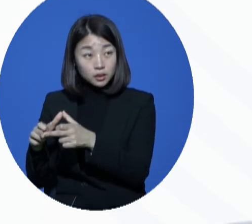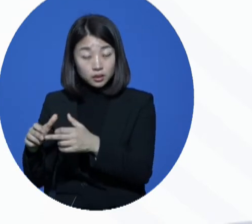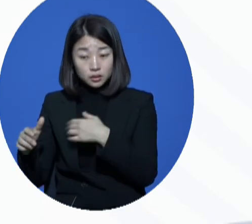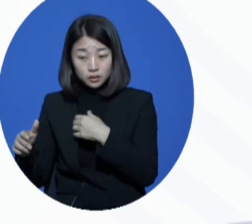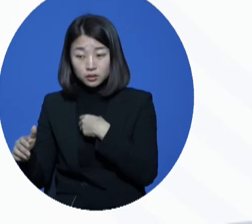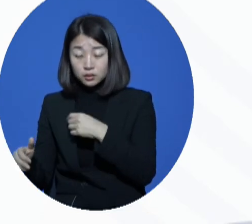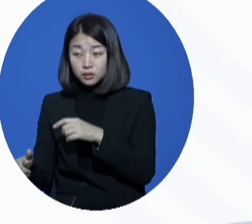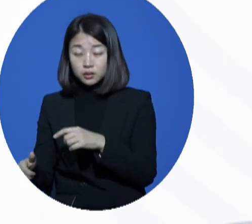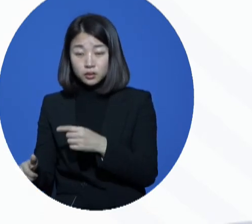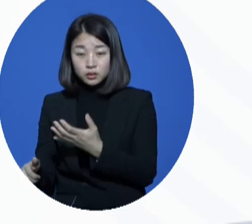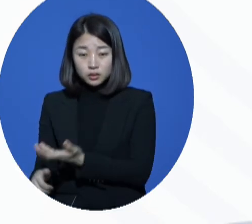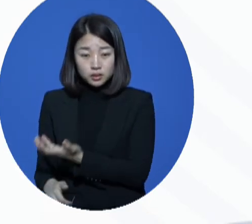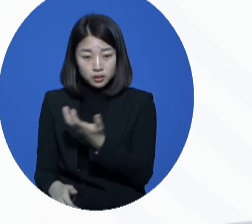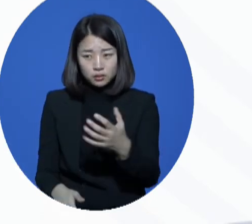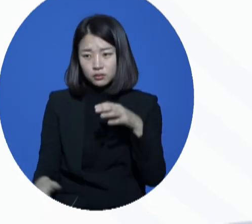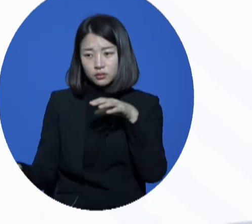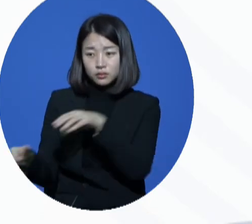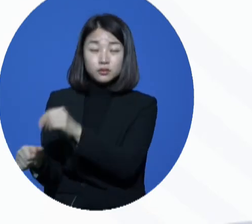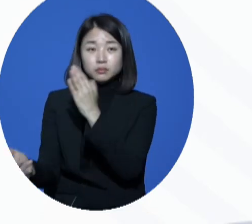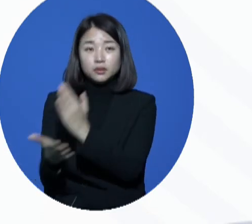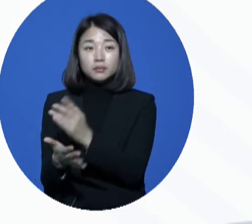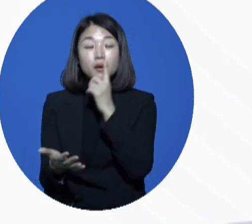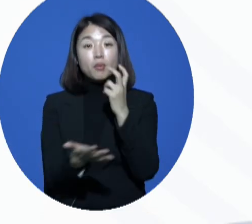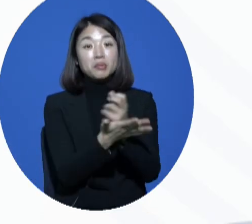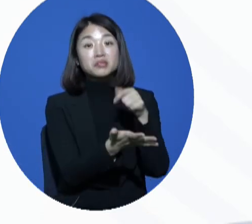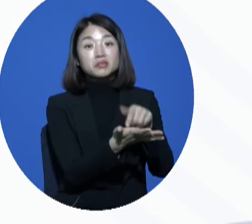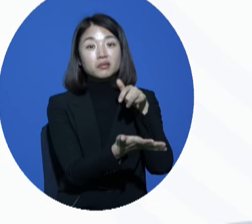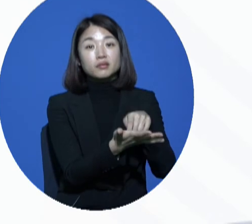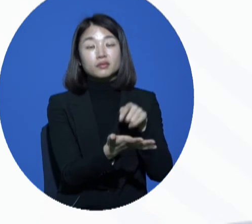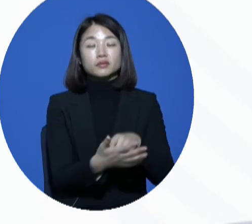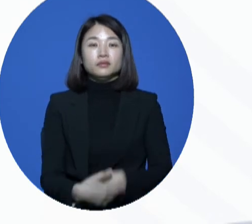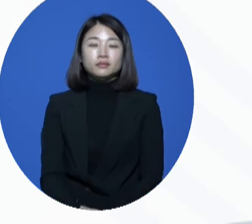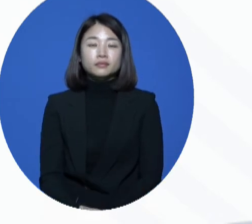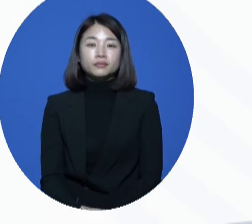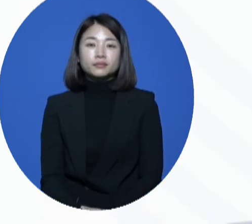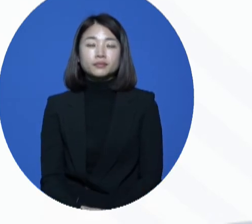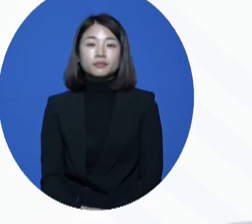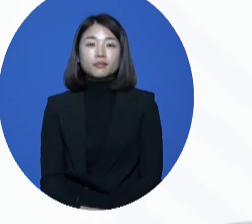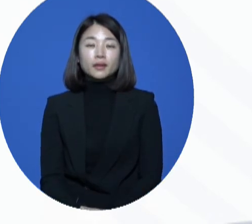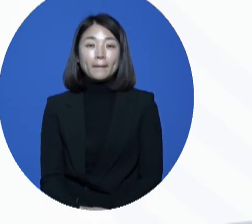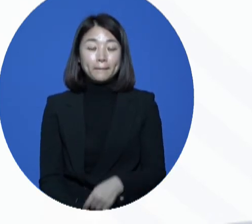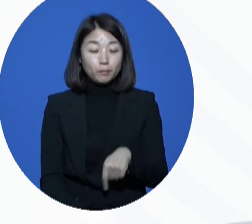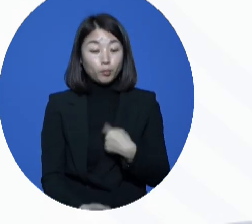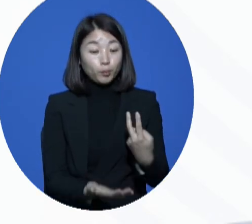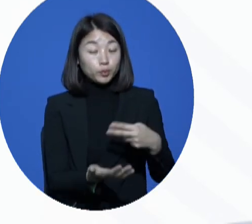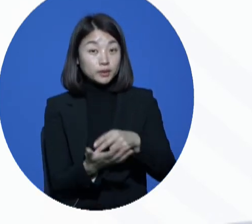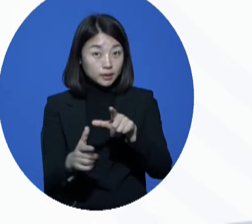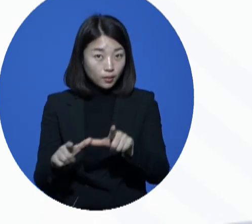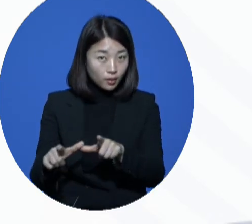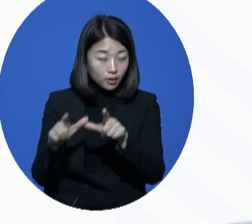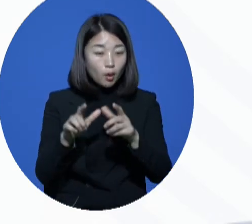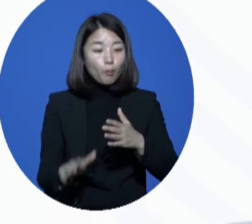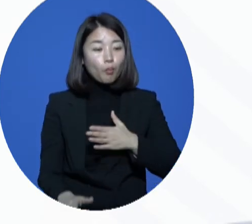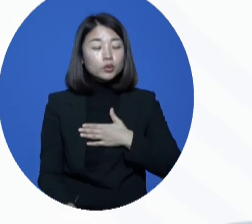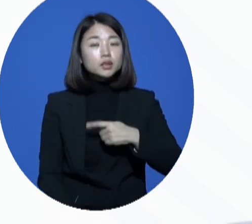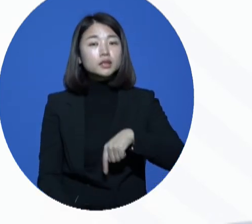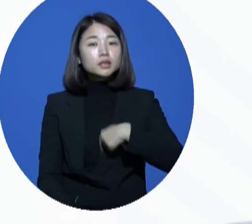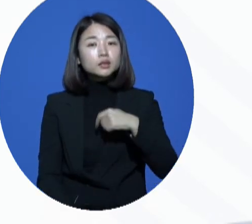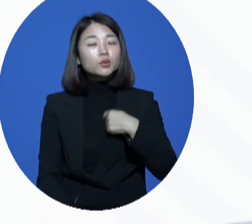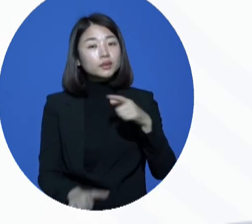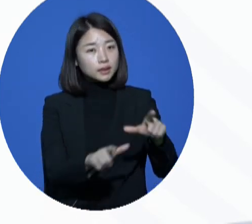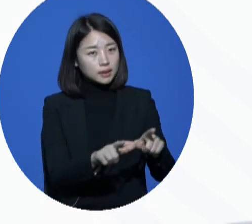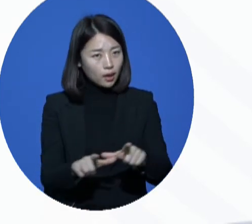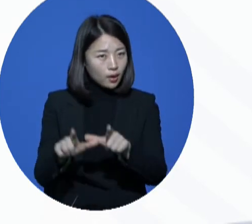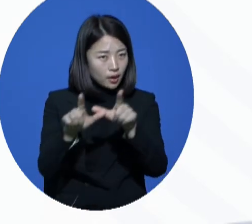이동의 자유를 박탈당하지 않을 권리가 있다고 되어 있고요. 따라서 자립생활은 스스로 일상생활을 할 수 있는